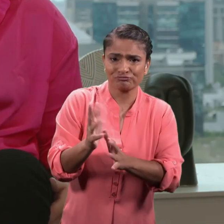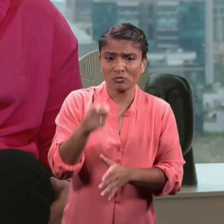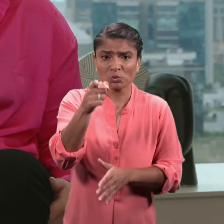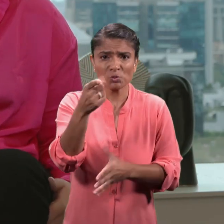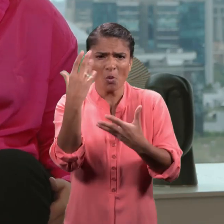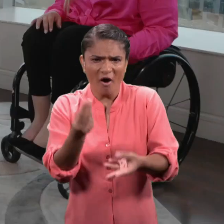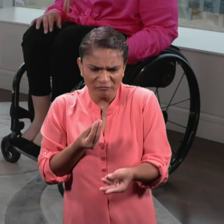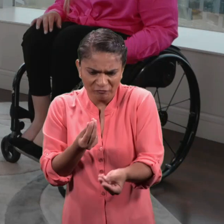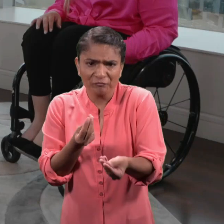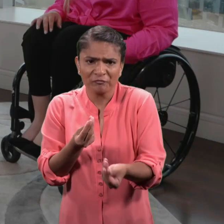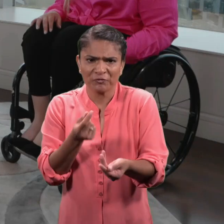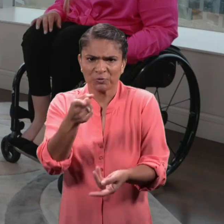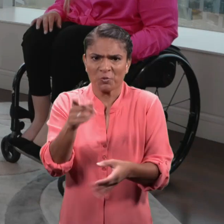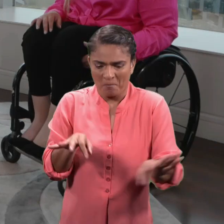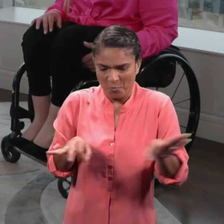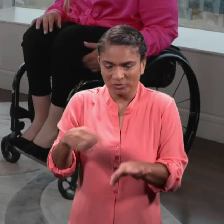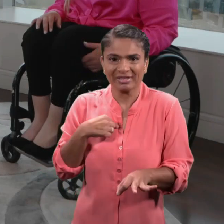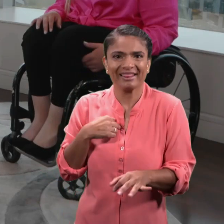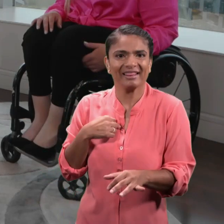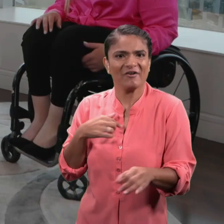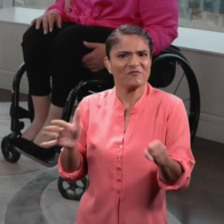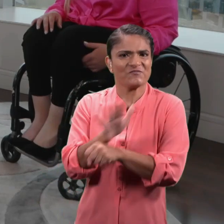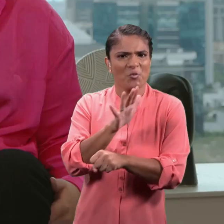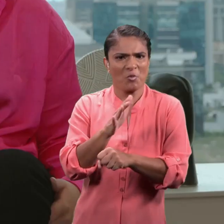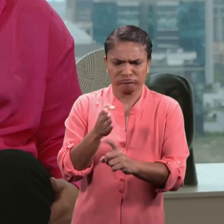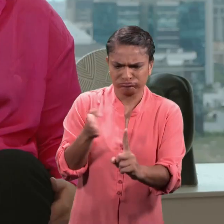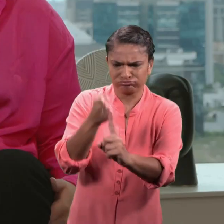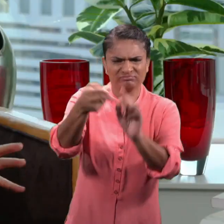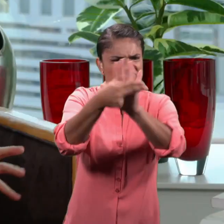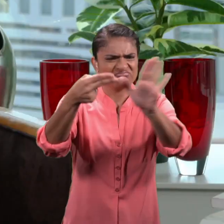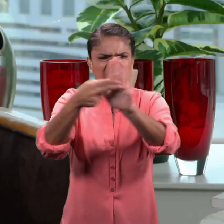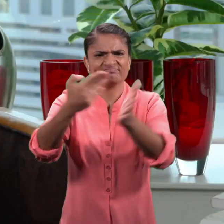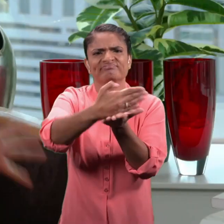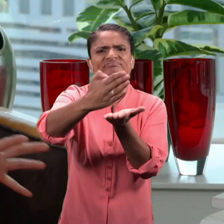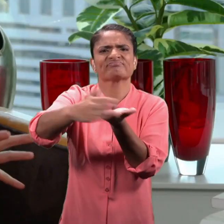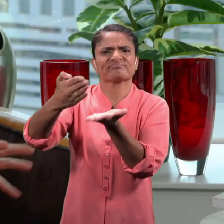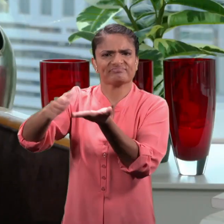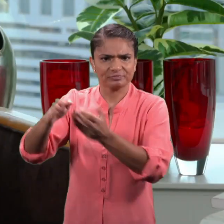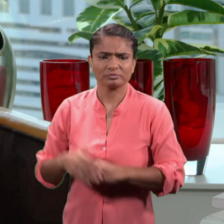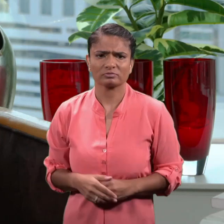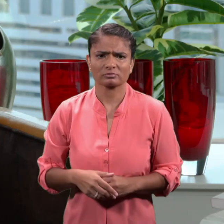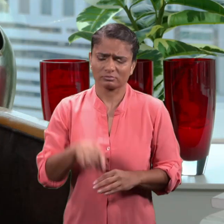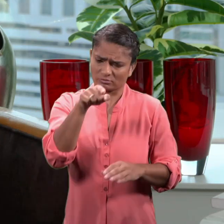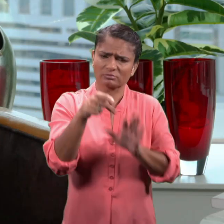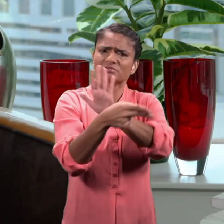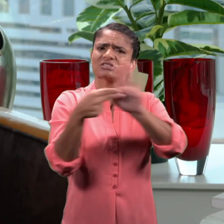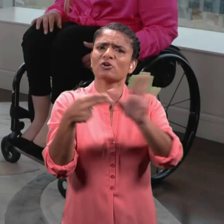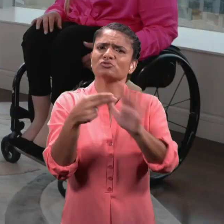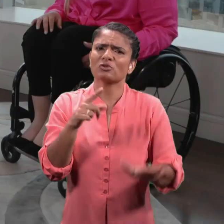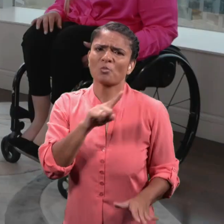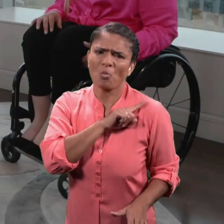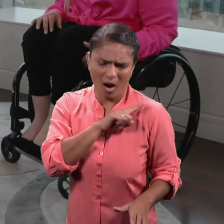te gesels. Weet jy het so sin, I'm a full-time model embarking on a journey to break all stereotypes. Wat is